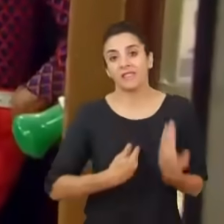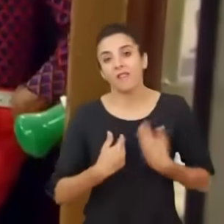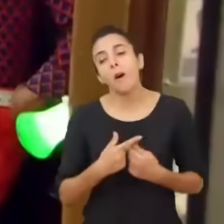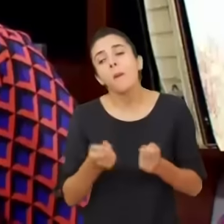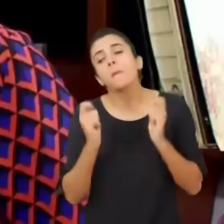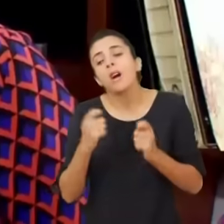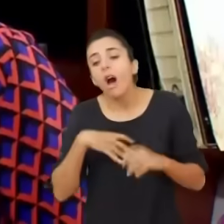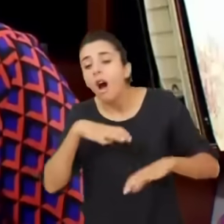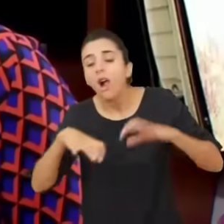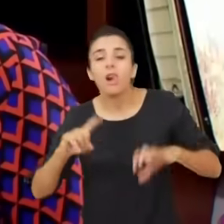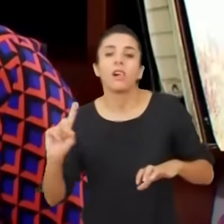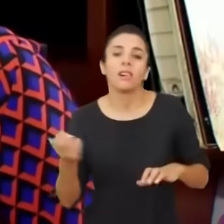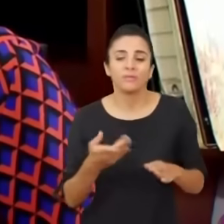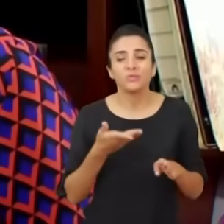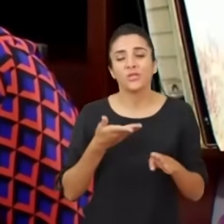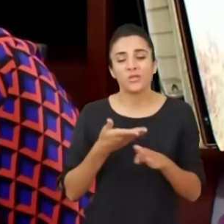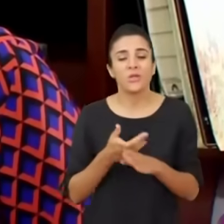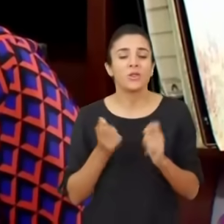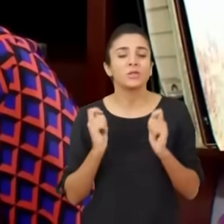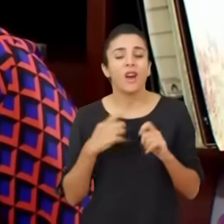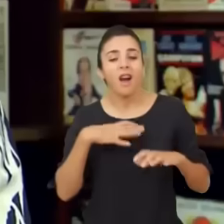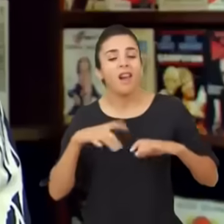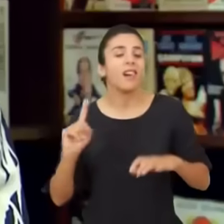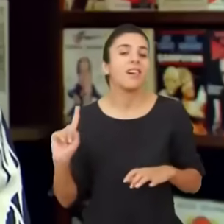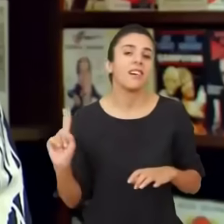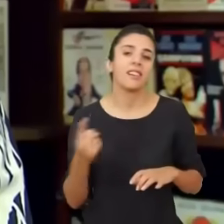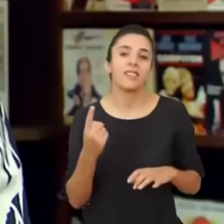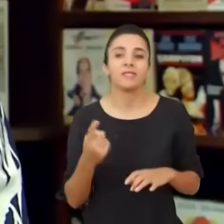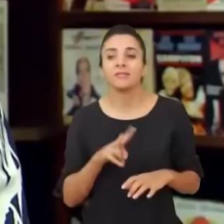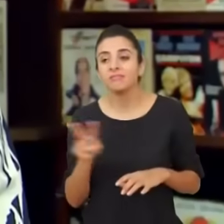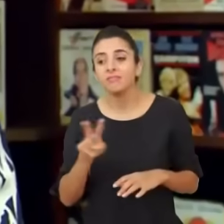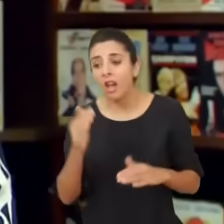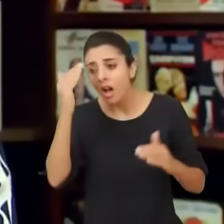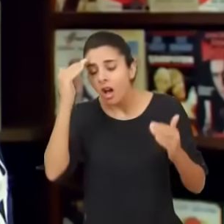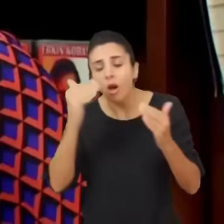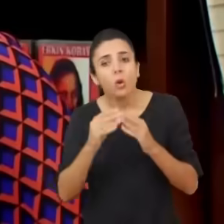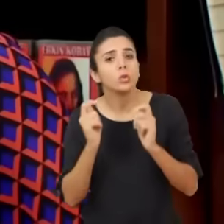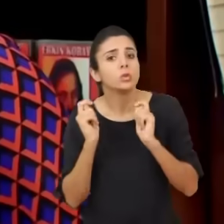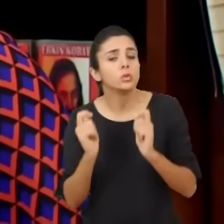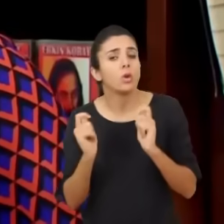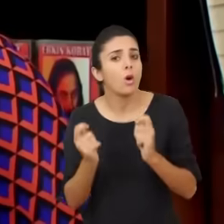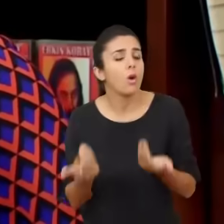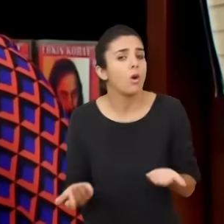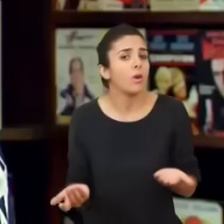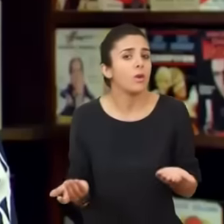yok. Ya çok güzel söylemiş Neşet Baba da. Ya. Benim nimetler pek anlaşamıyorlar Erdem.